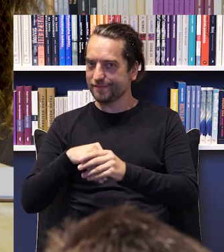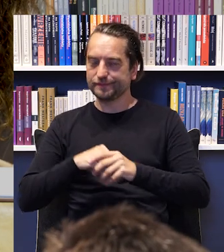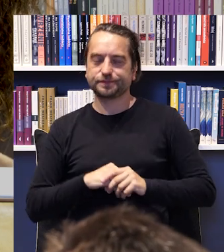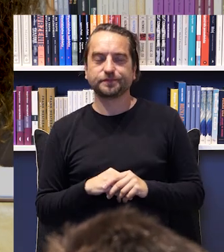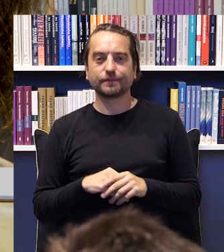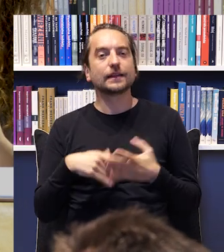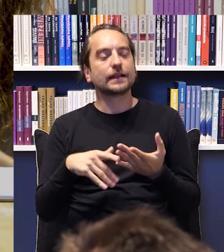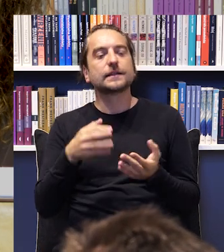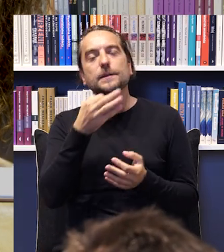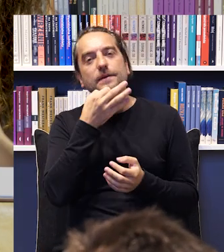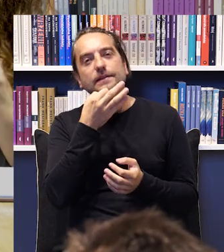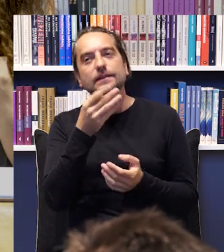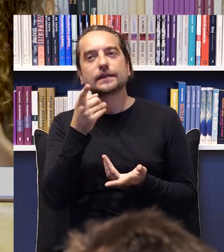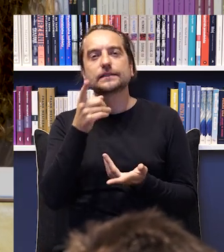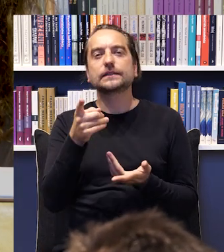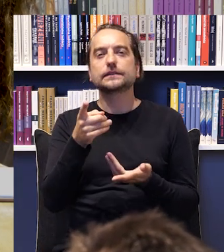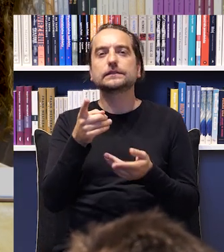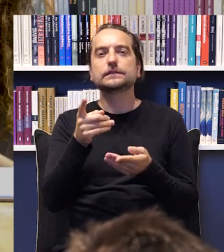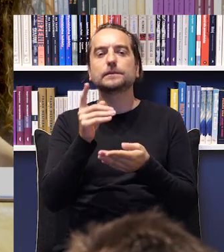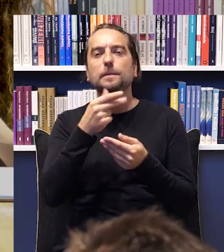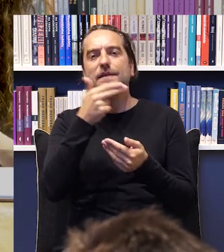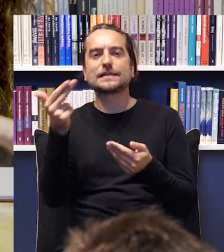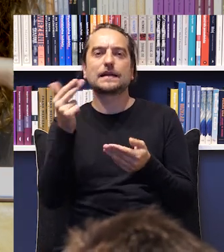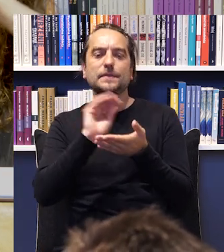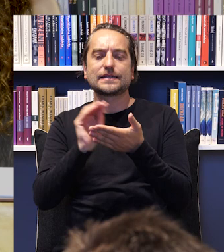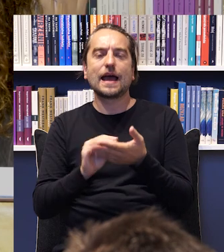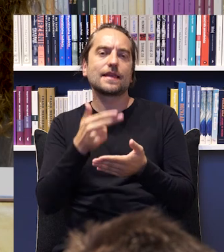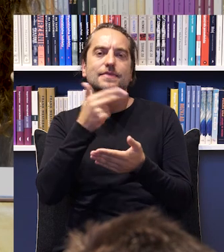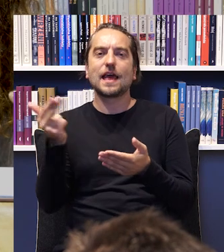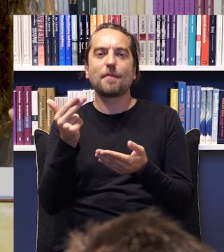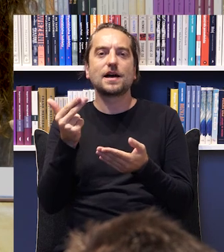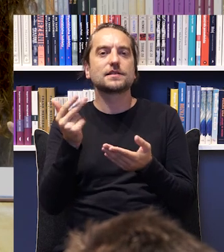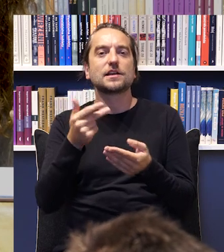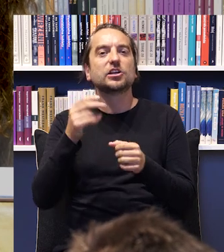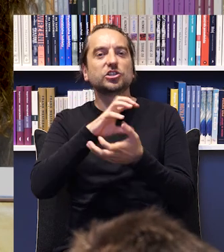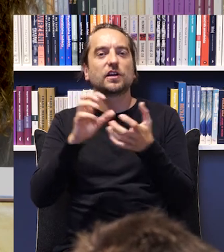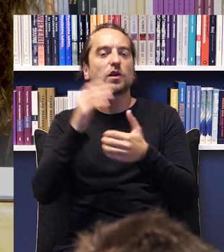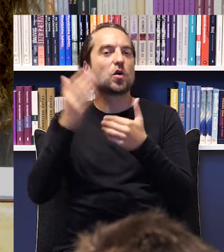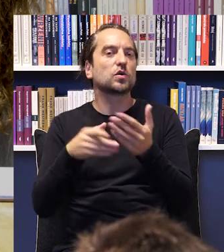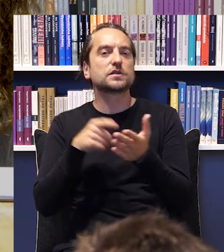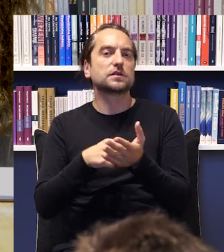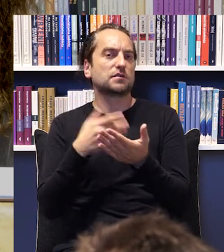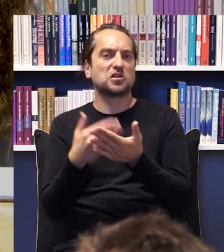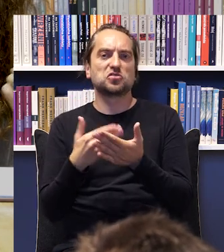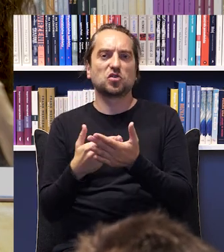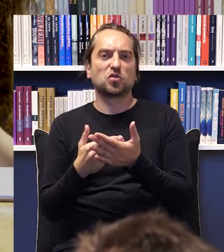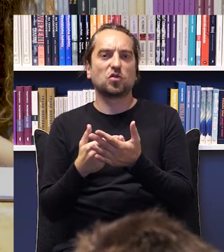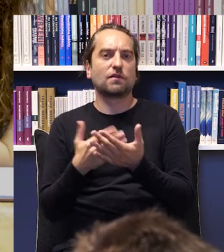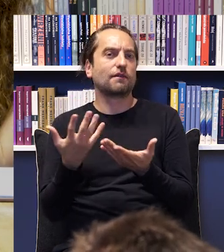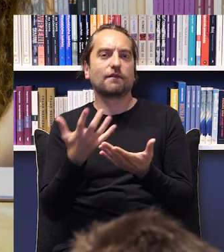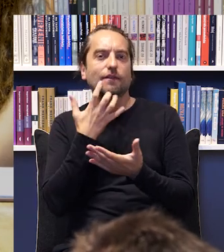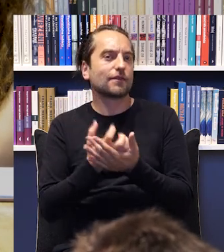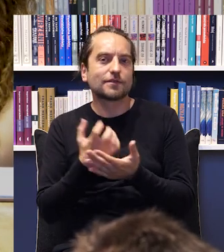tobie pisanie o apokalipsie dało, dlaczego się właśnie na tę ramę zdecydowałaś, bo mam